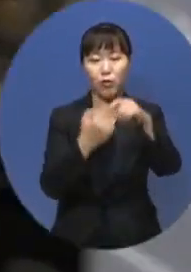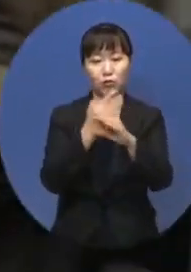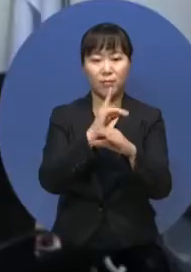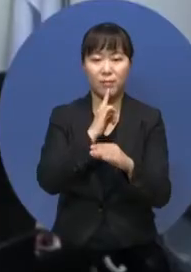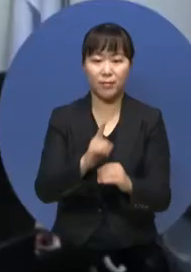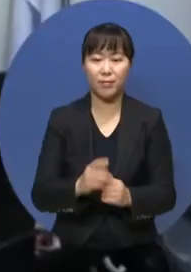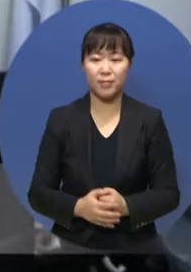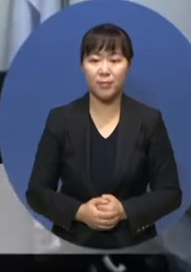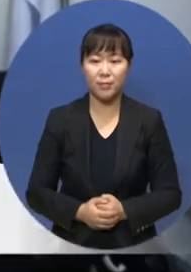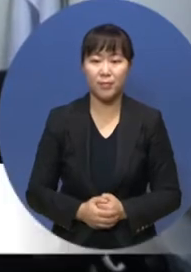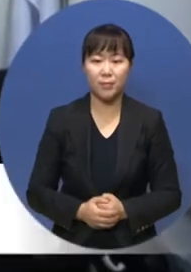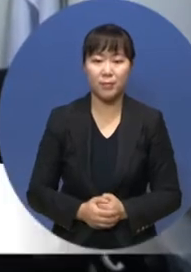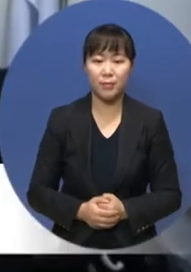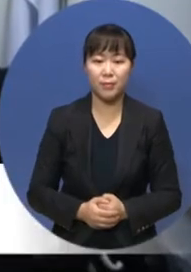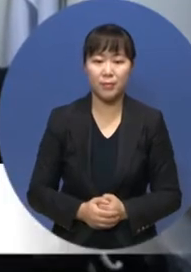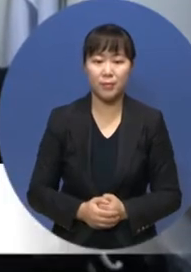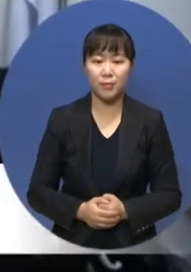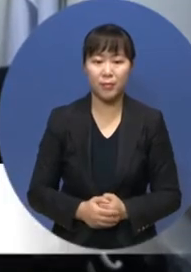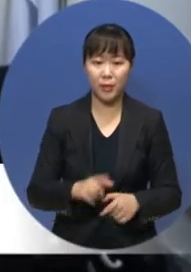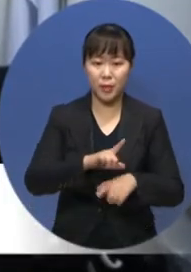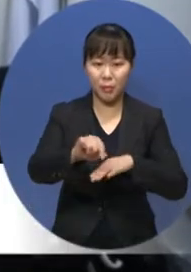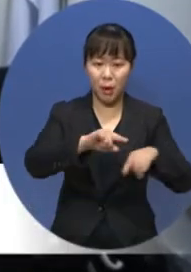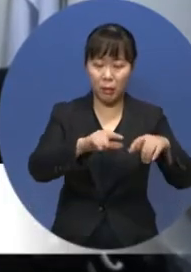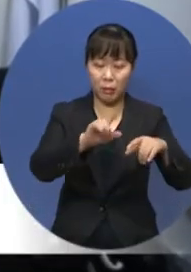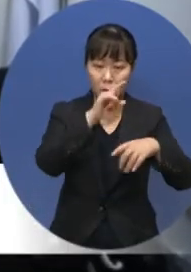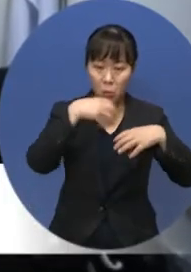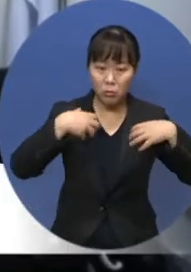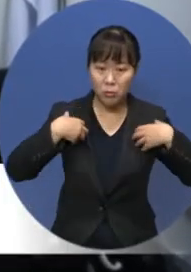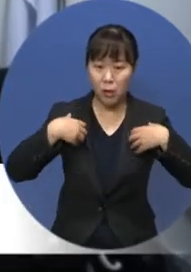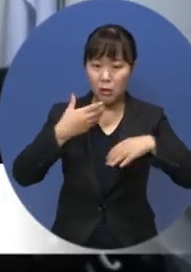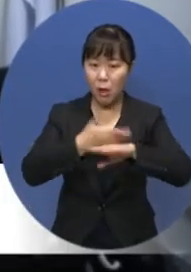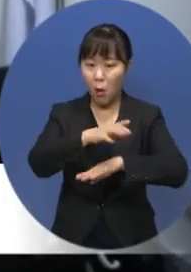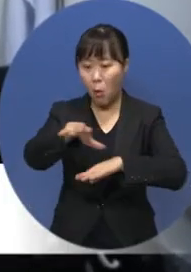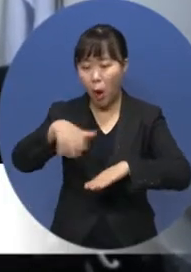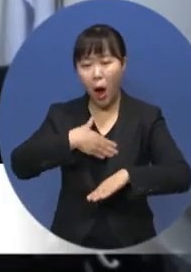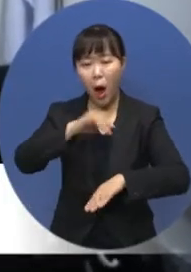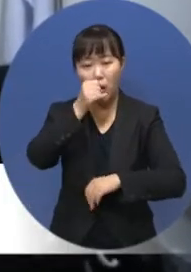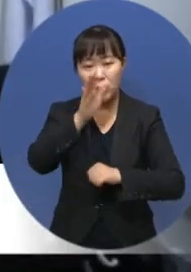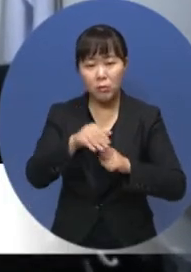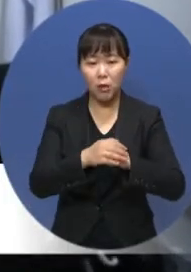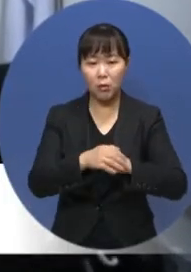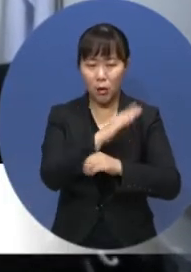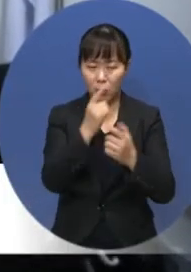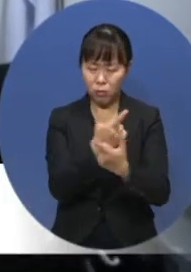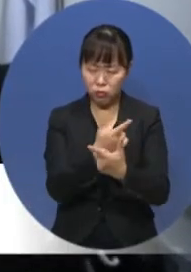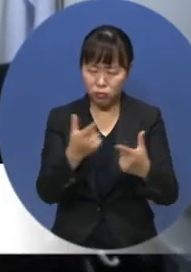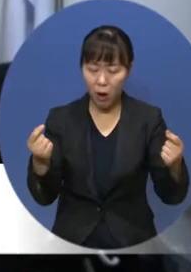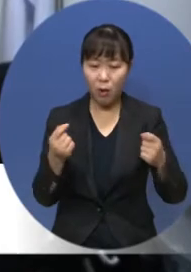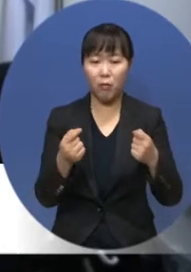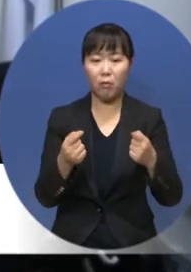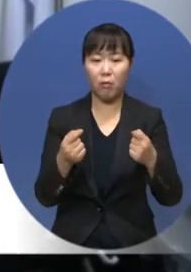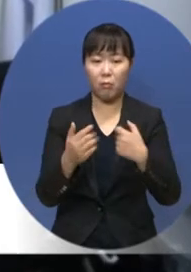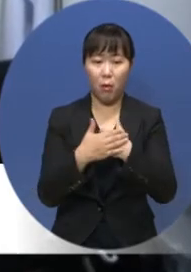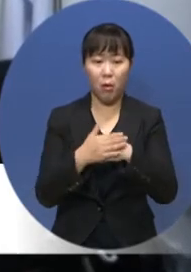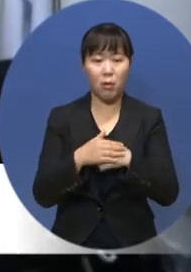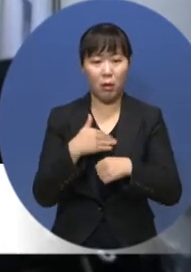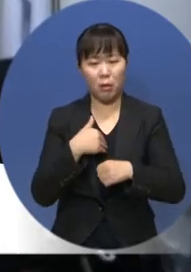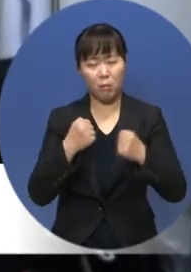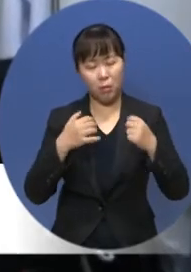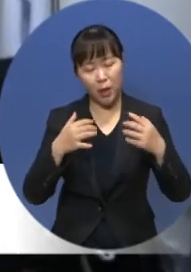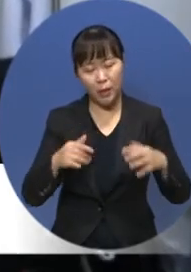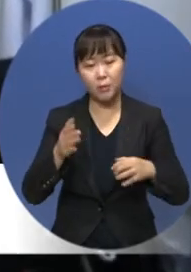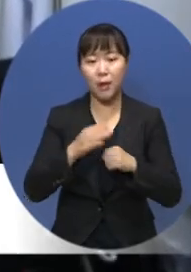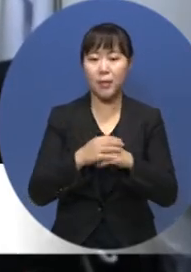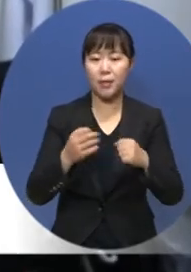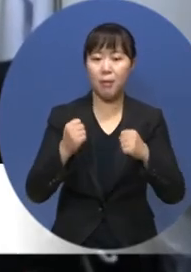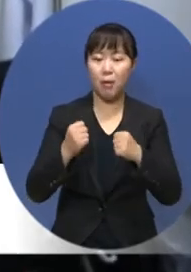말했습니다. 지자체랑 어디서도 알고는 있지만 그렇게 공평하게 저희가 힘없더라도